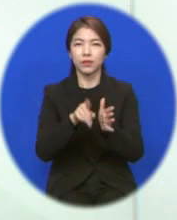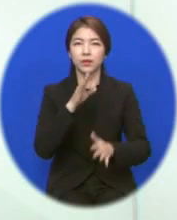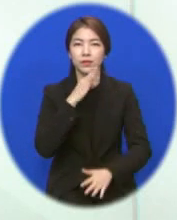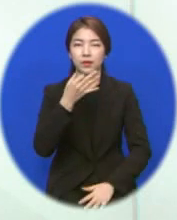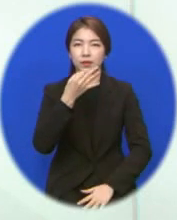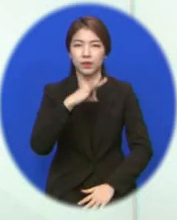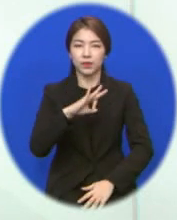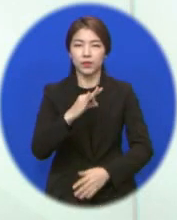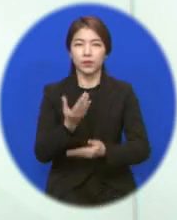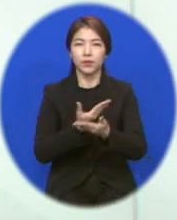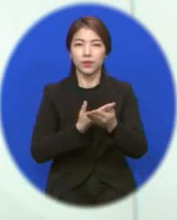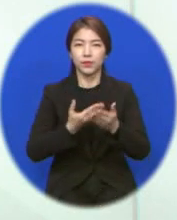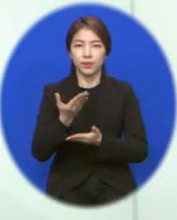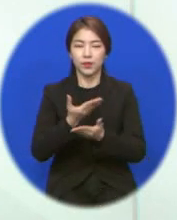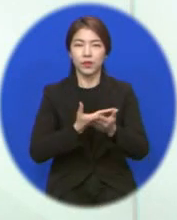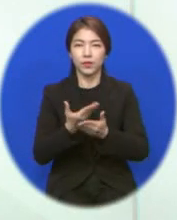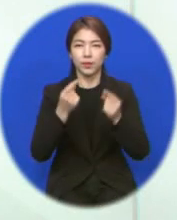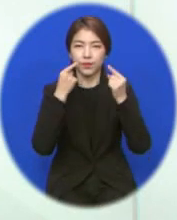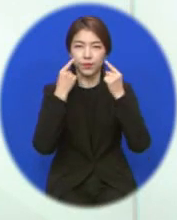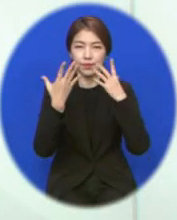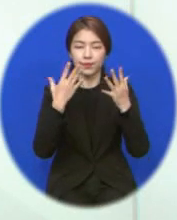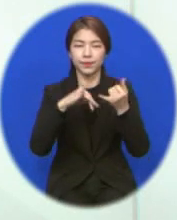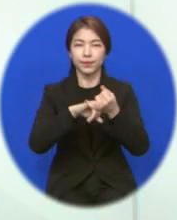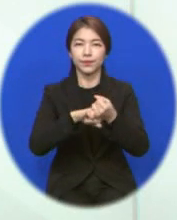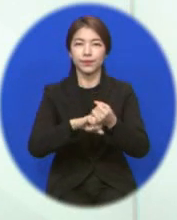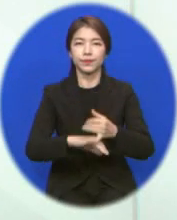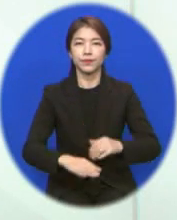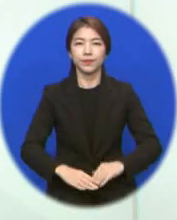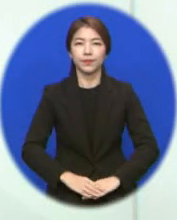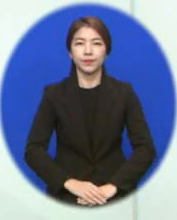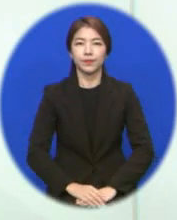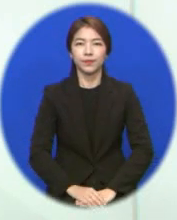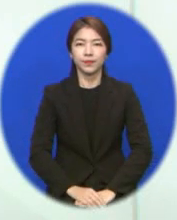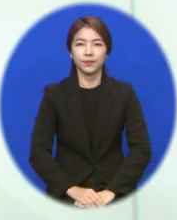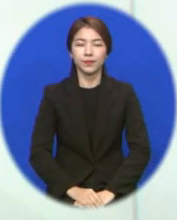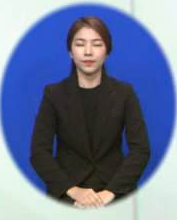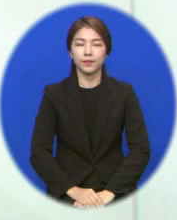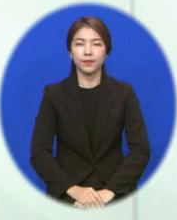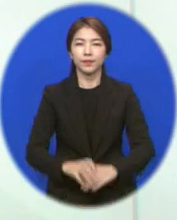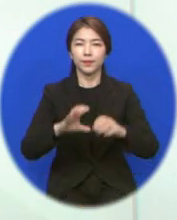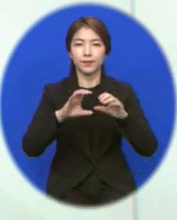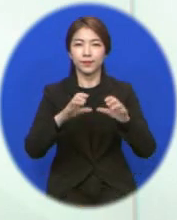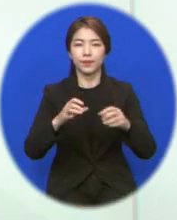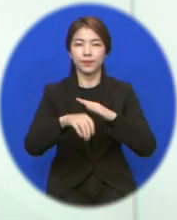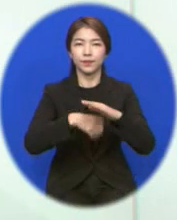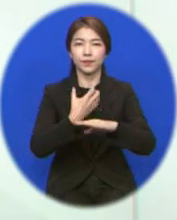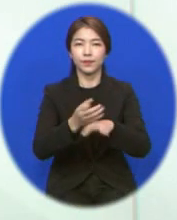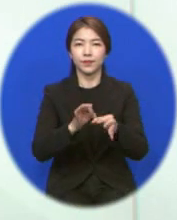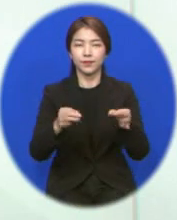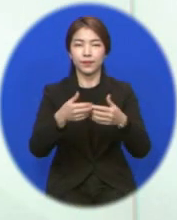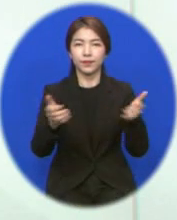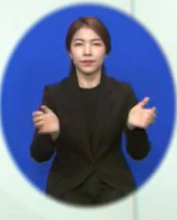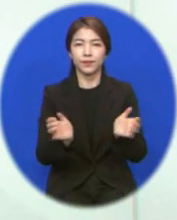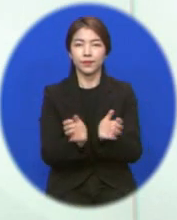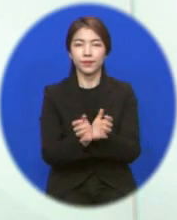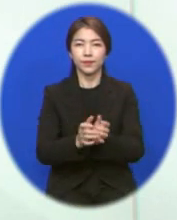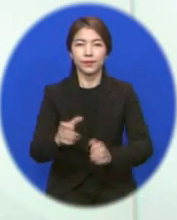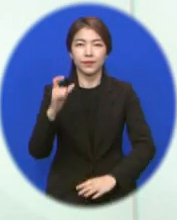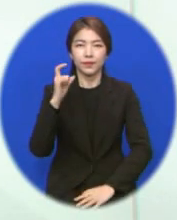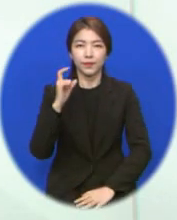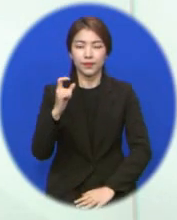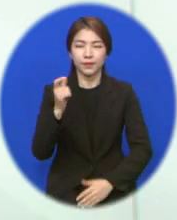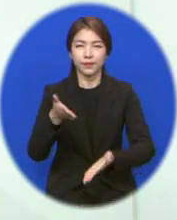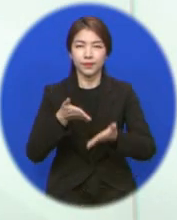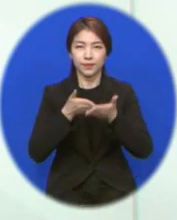우리국민을위해신뢰를바탕으로한외교를분명히펼칠것입니다. 국가혁명배당당은